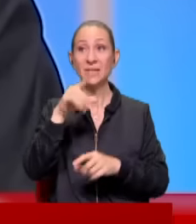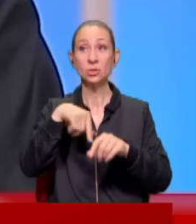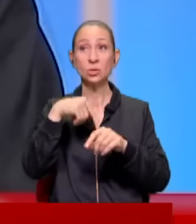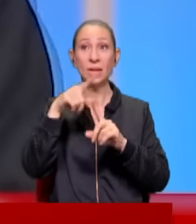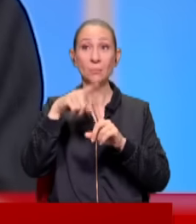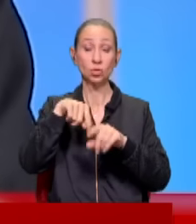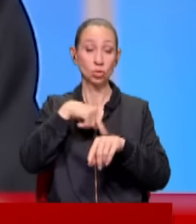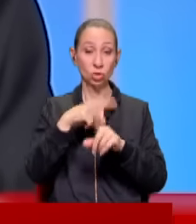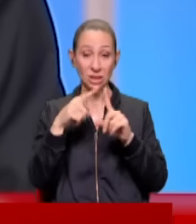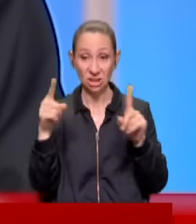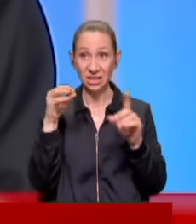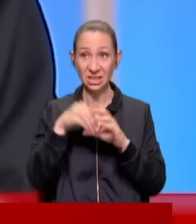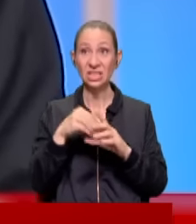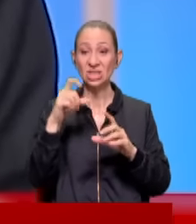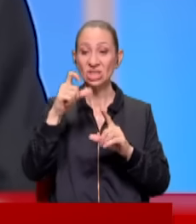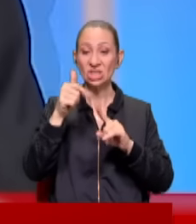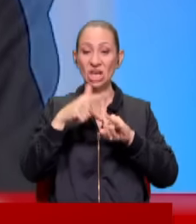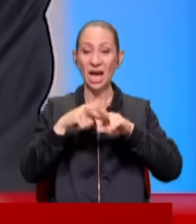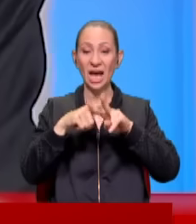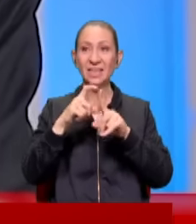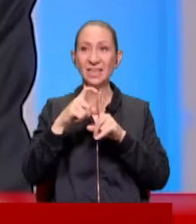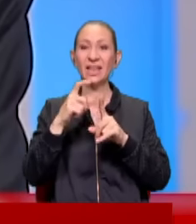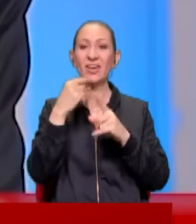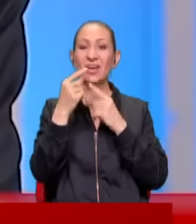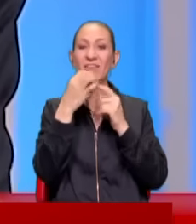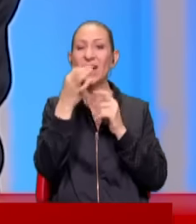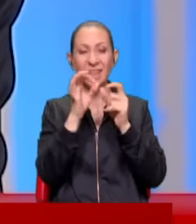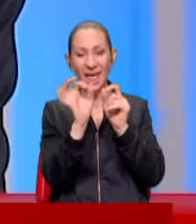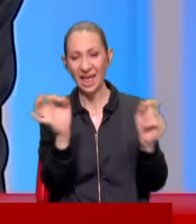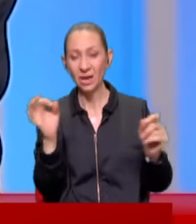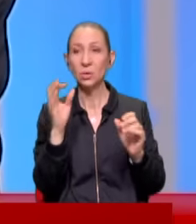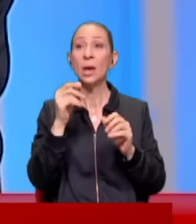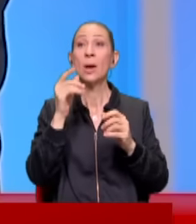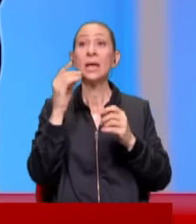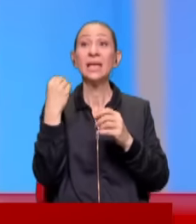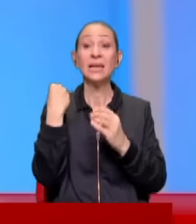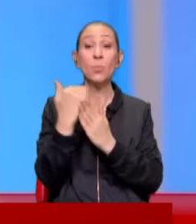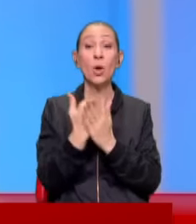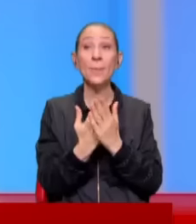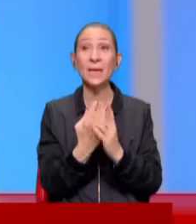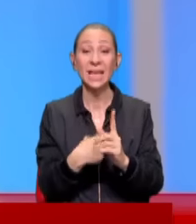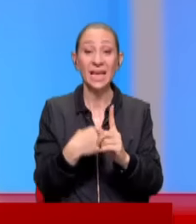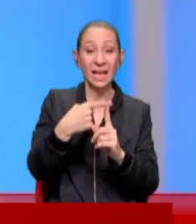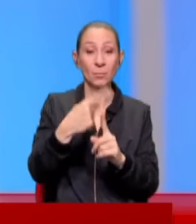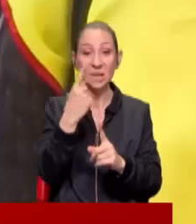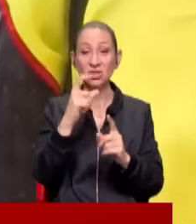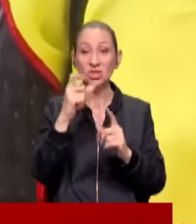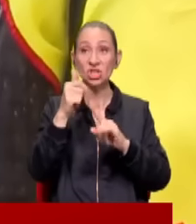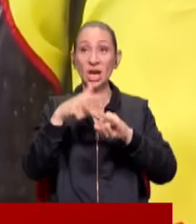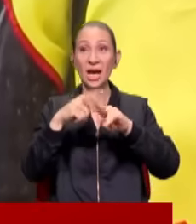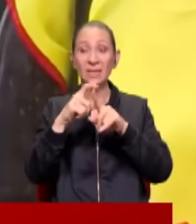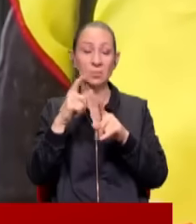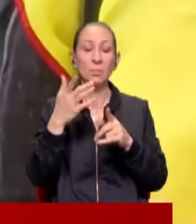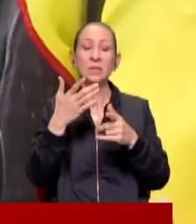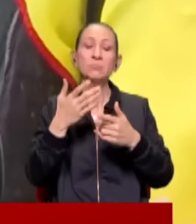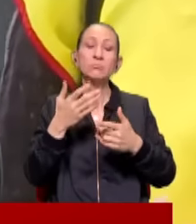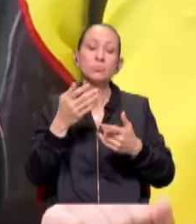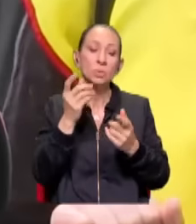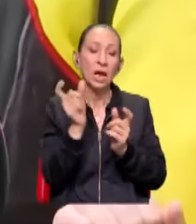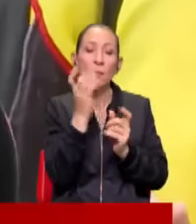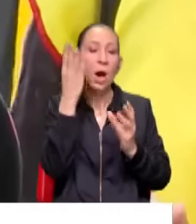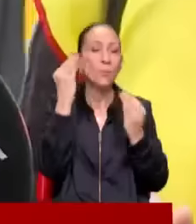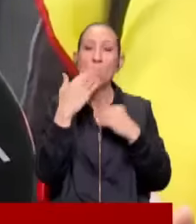süreci için geçen cihat ifadeleri korunmuş. Sayısal olarak yeni programın içerisinde ilave bir cihat kavramı yok. Sayın Milli Eğitim